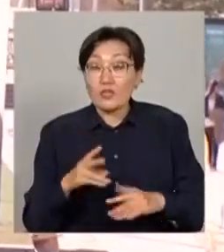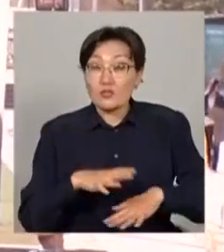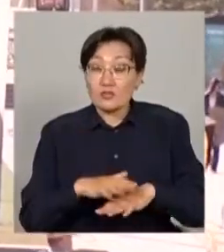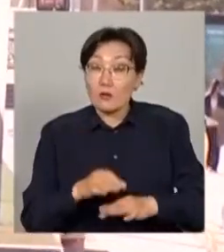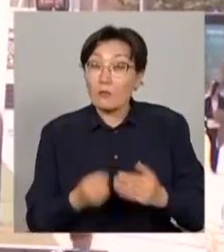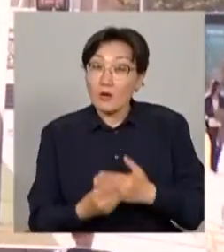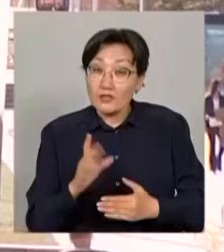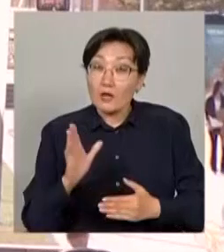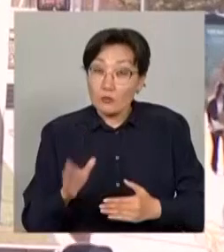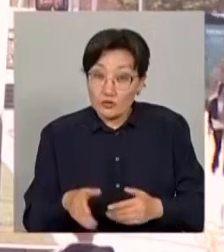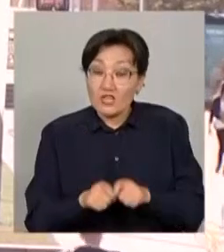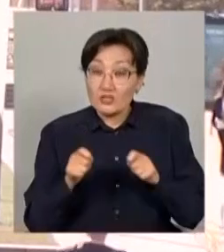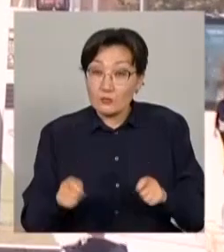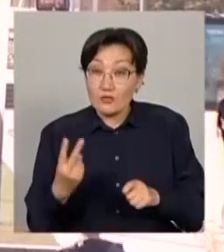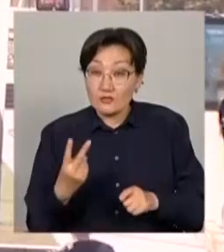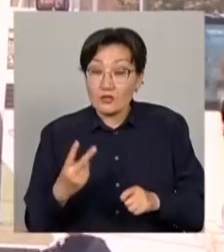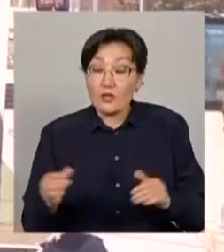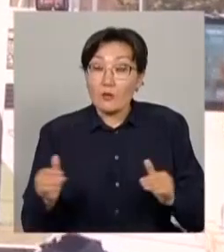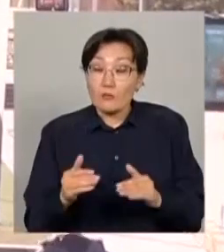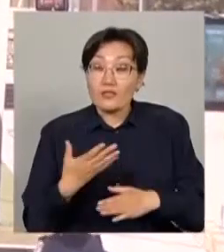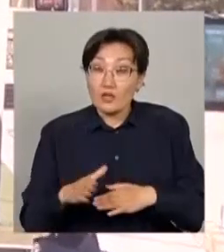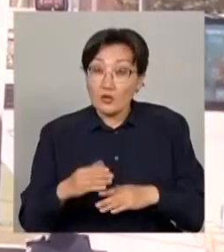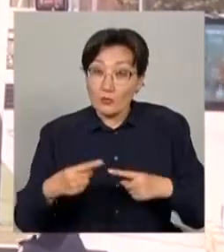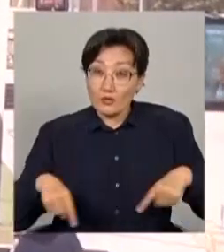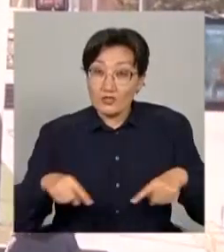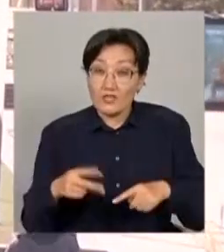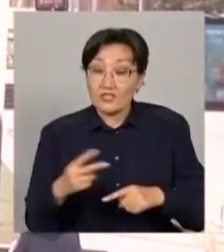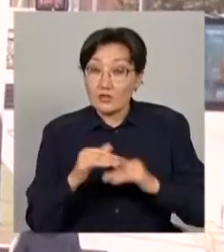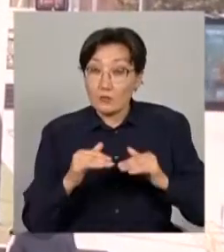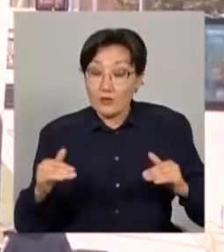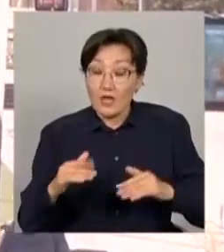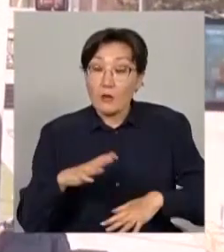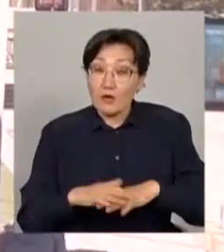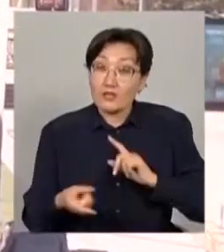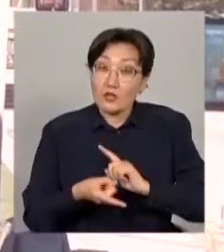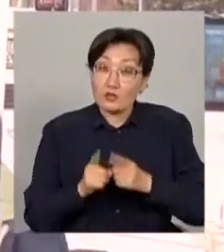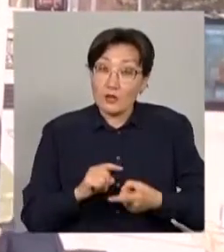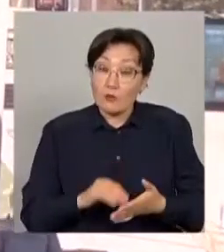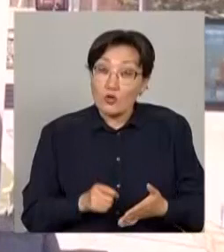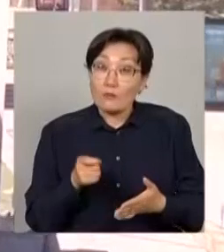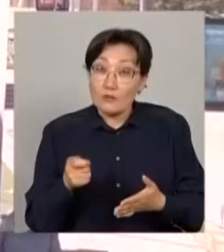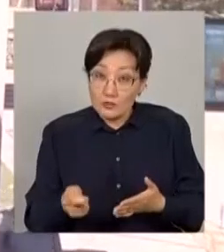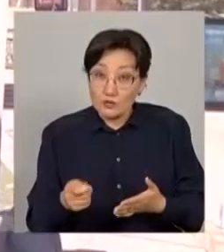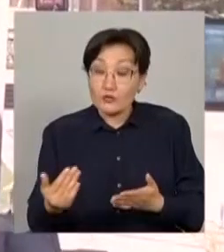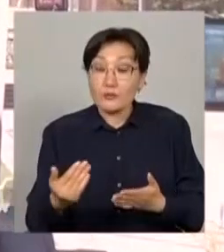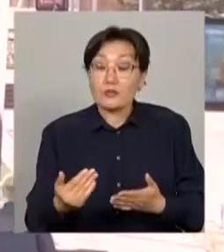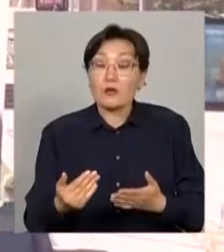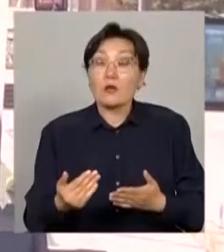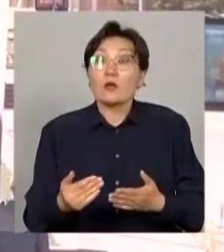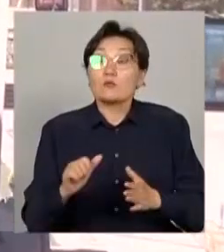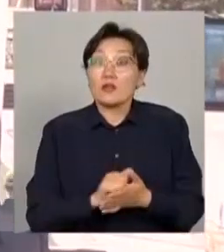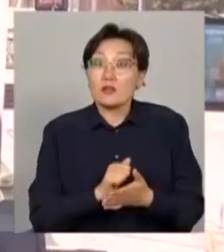пайда болатыны белгілі болды. Екі микроқаржы ұйымы екінші деңгейлі банкке айналуға өтінім білдіріпті. Олардың портфельдері